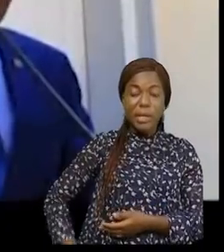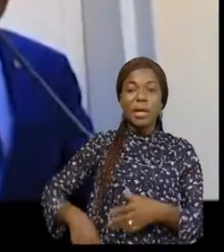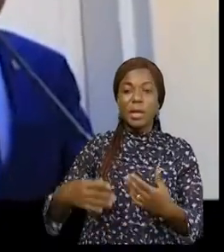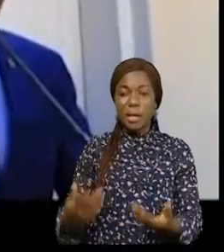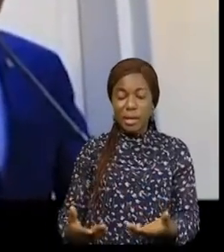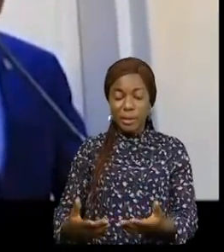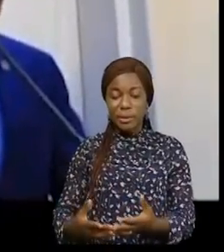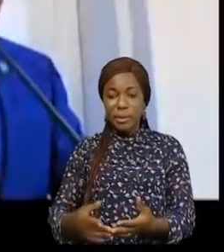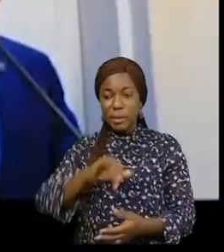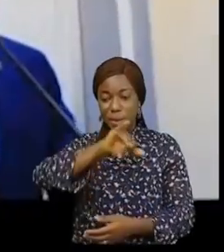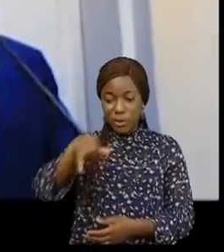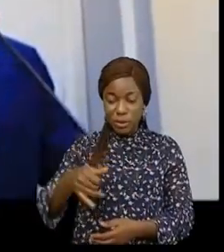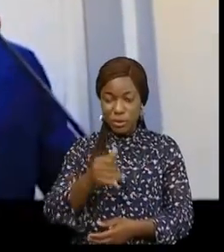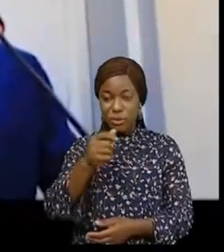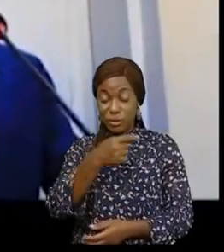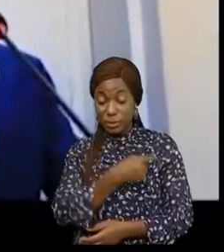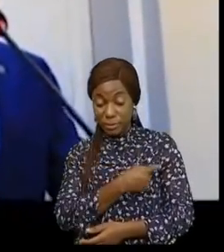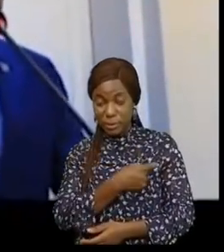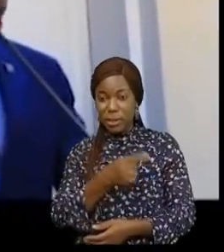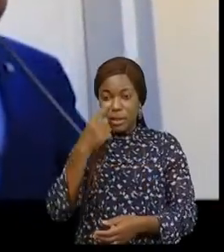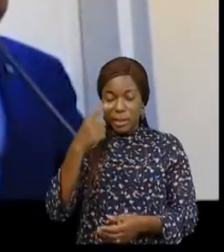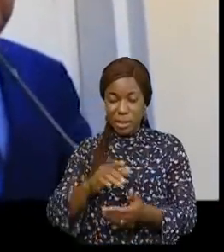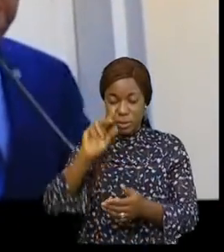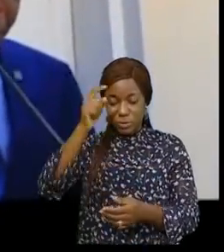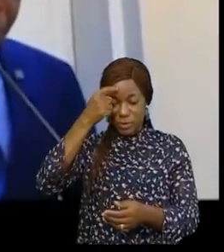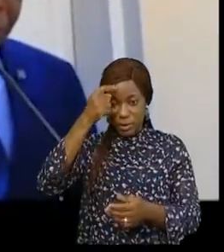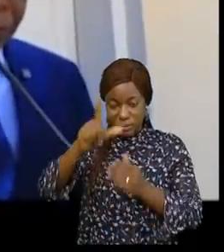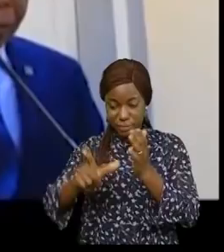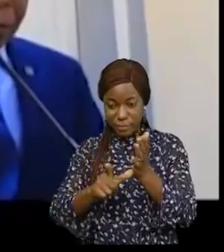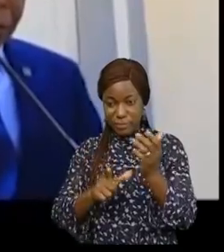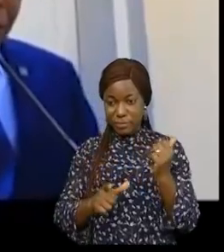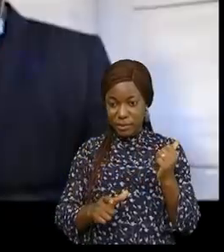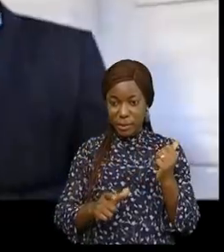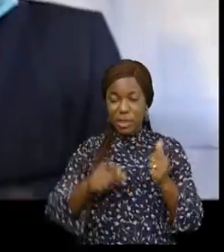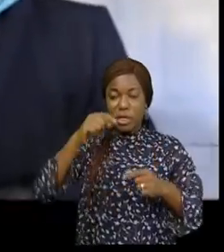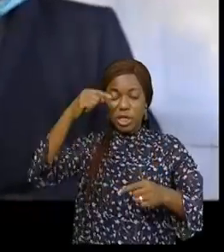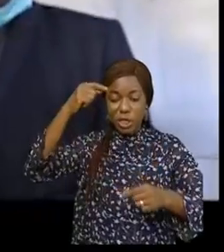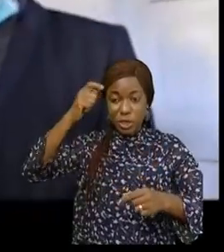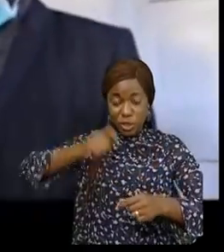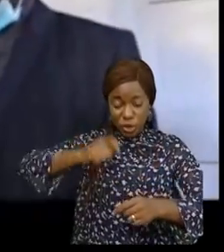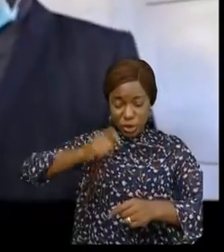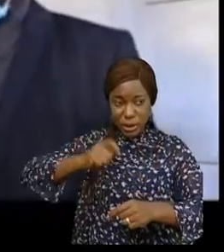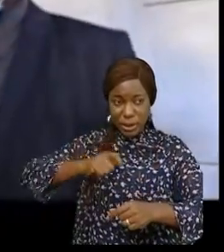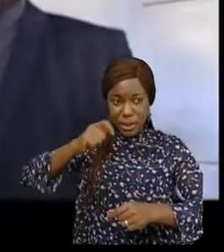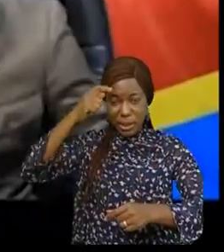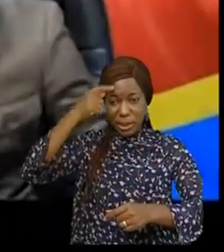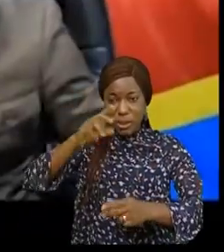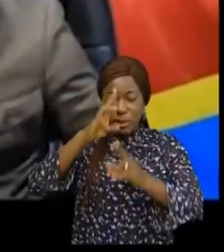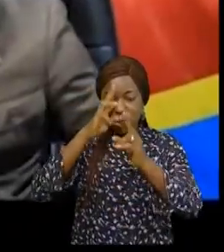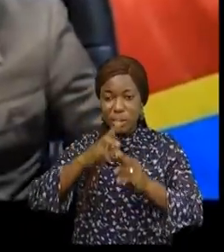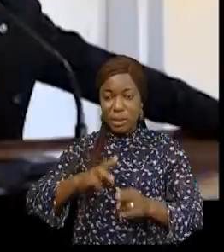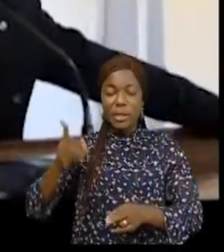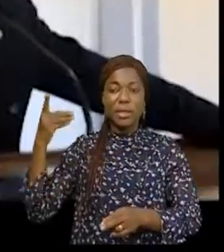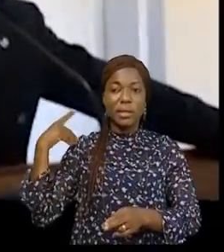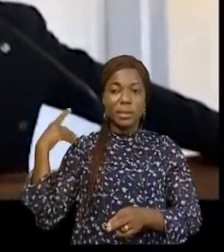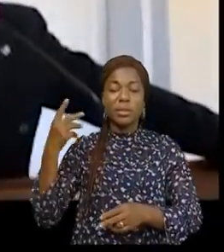Jean Deningandou, gouverneur à l'intérim, a présenté ses moyens de défense, jugés vides de quintessence par les honorables députés provinciaux.